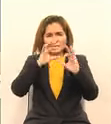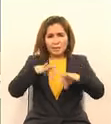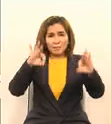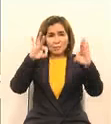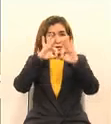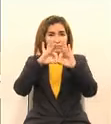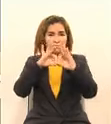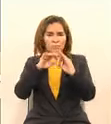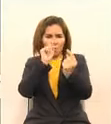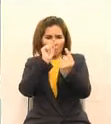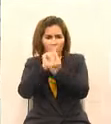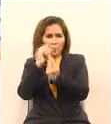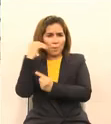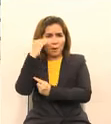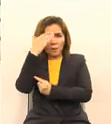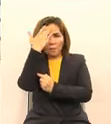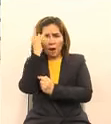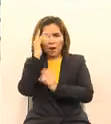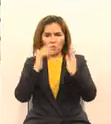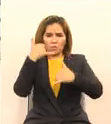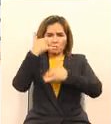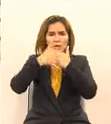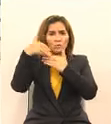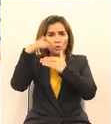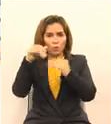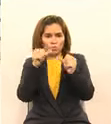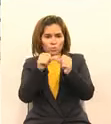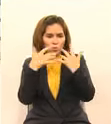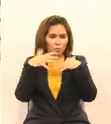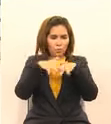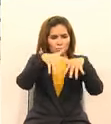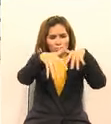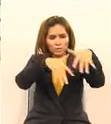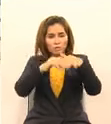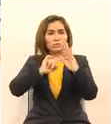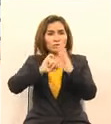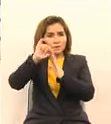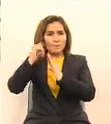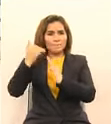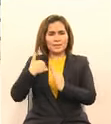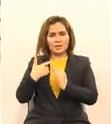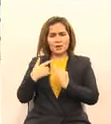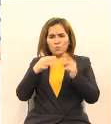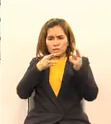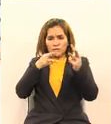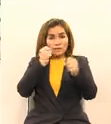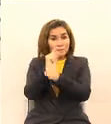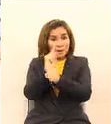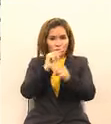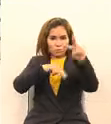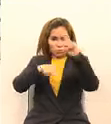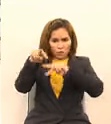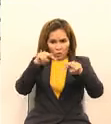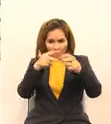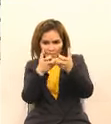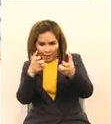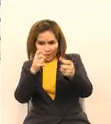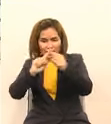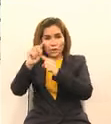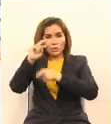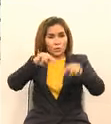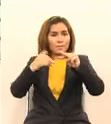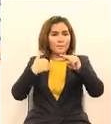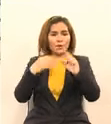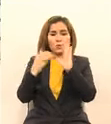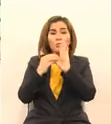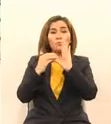นะครับนั้นยังมีชาวต่างประเทศที่เข้ามาอยู่ในพื้นที่แต่ว่าเราก็มีการคัดกรองอยู่นะครับกลุ่มที่2ก็จะมาจากกรุงเทพม